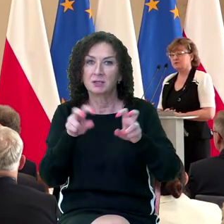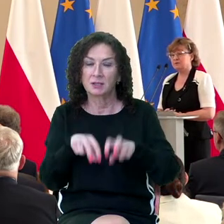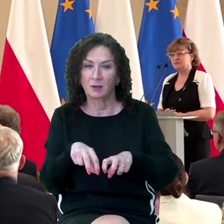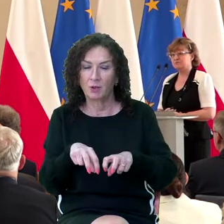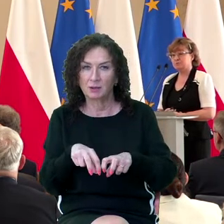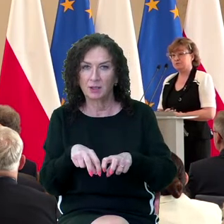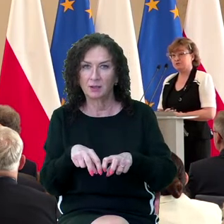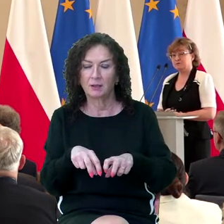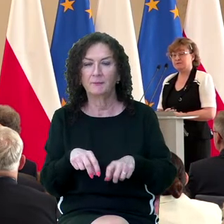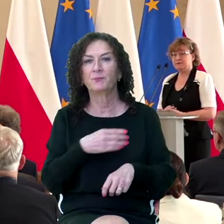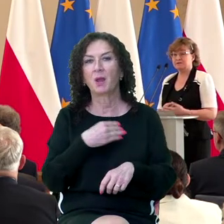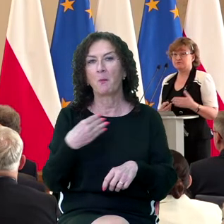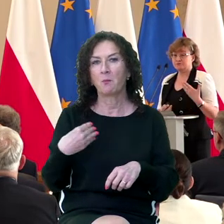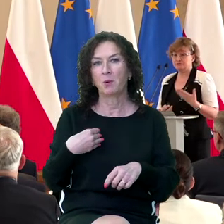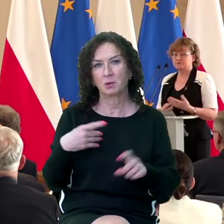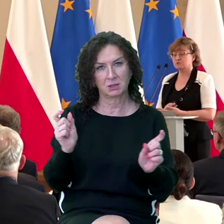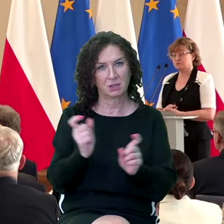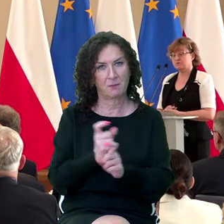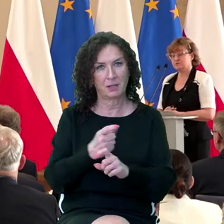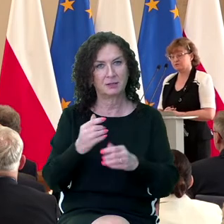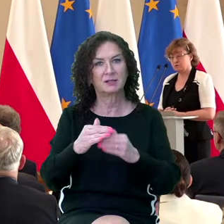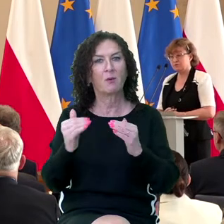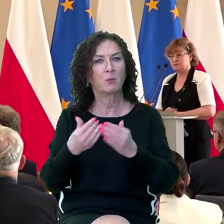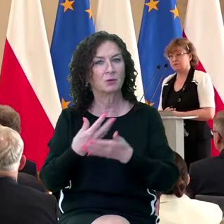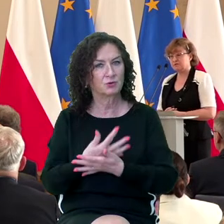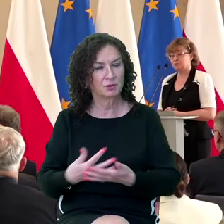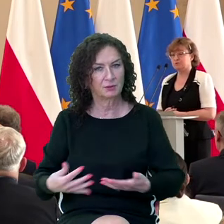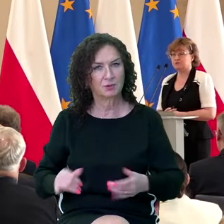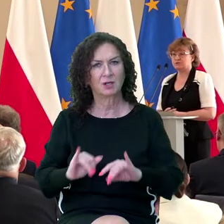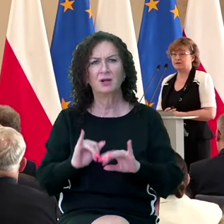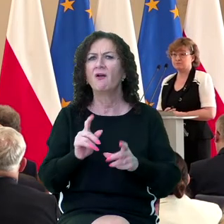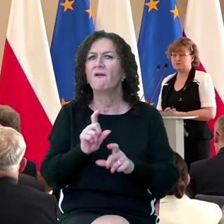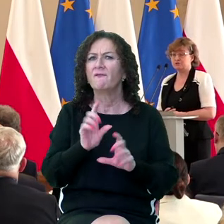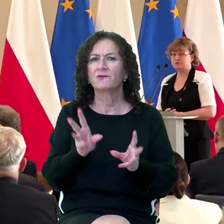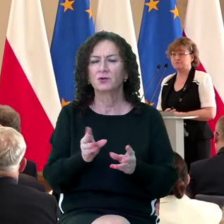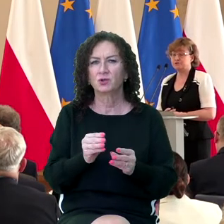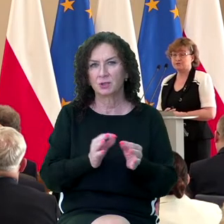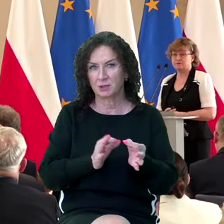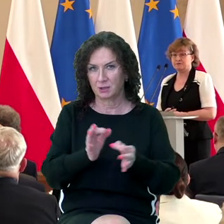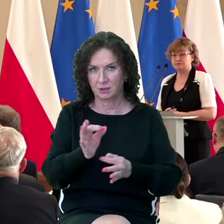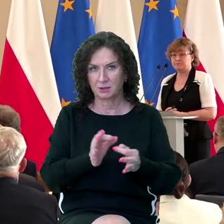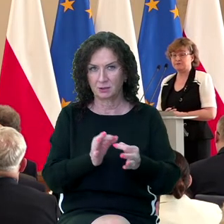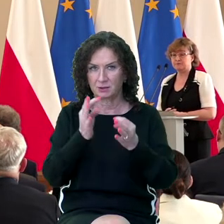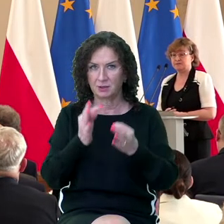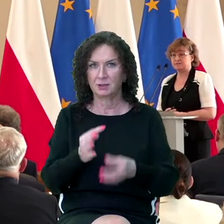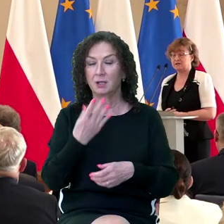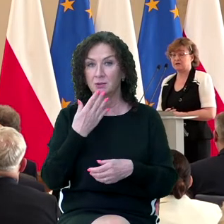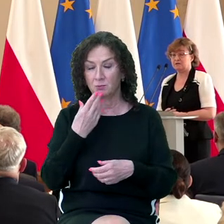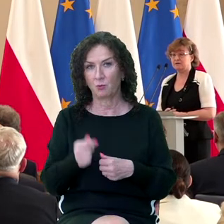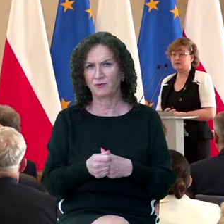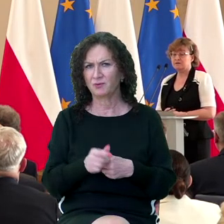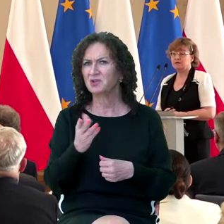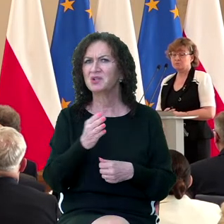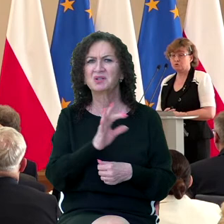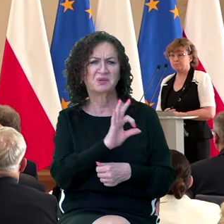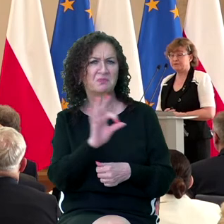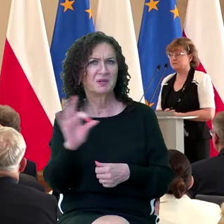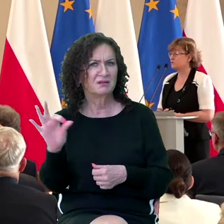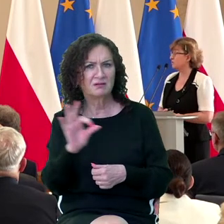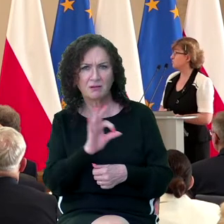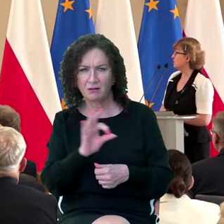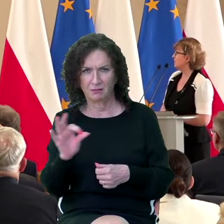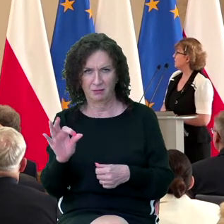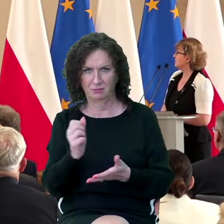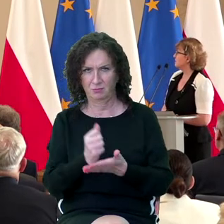polskie państwo podziemne, jak wszyscy historycy zgodnie teraz podkreślają, jest rzeczywiście ewenementem na skalę